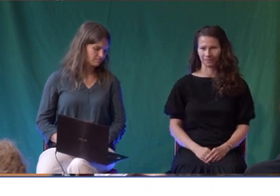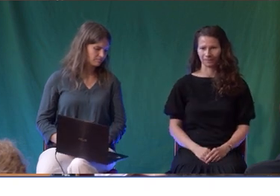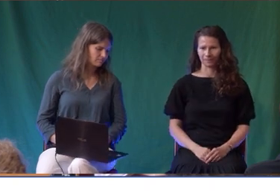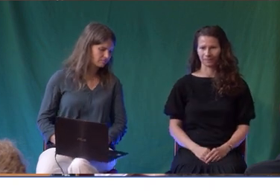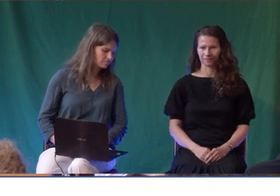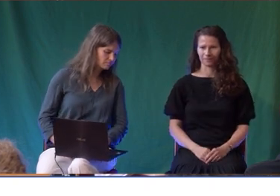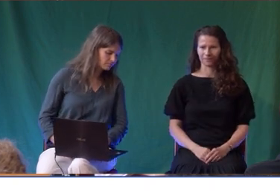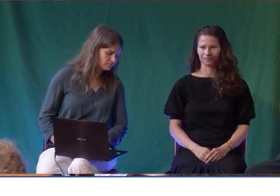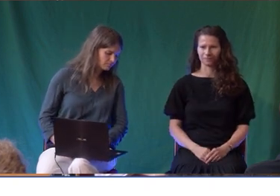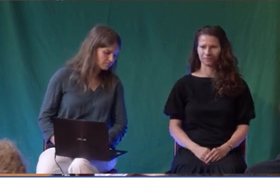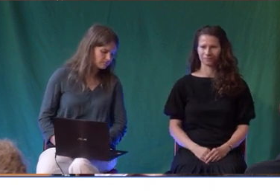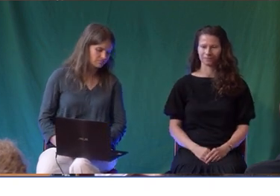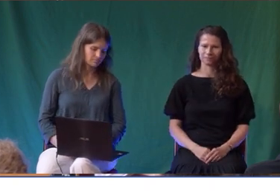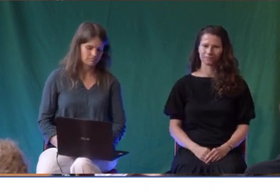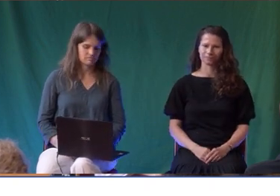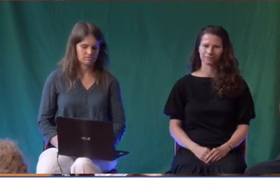wir haben auch